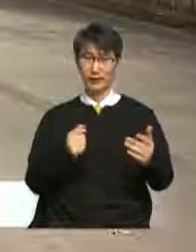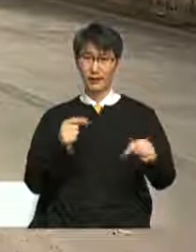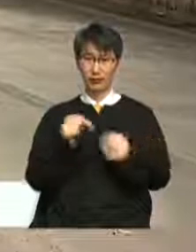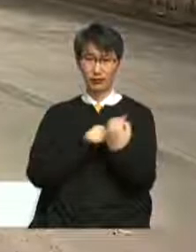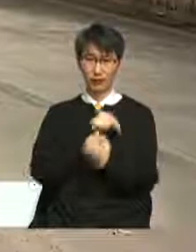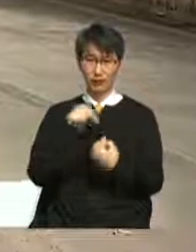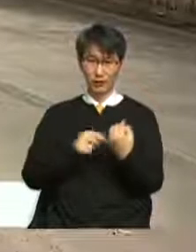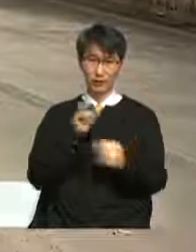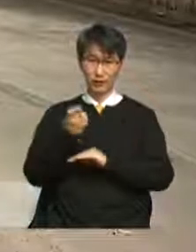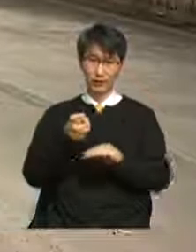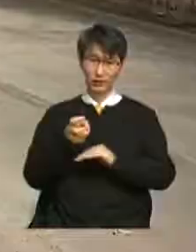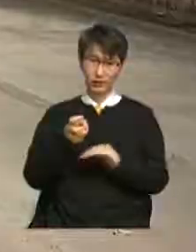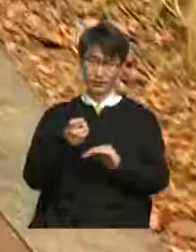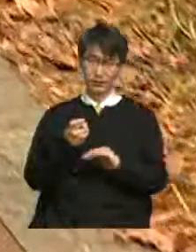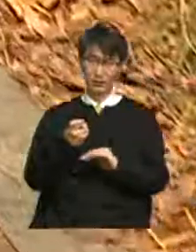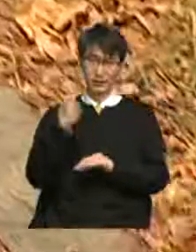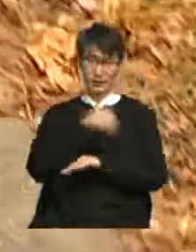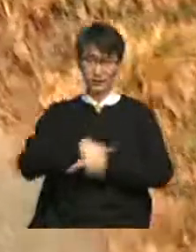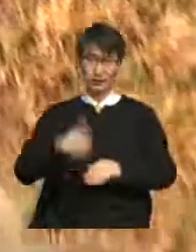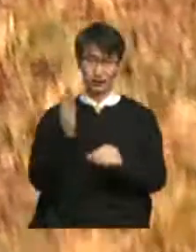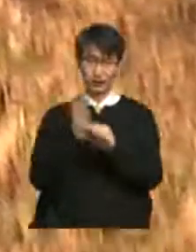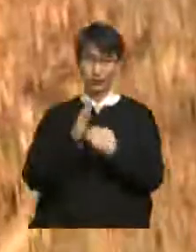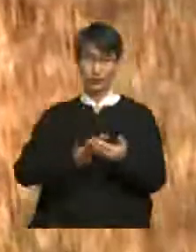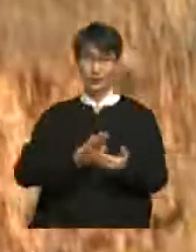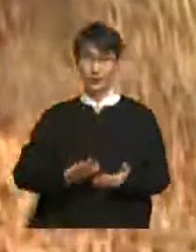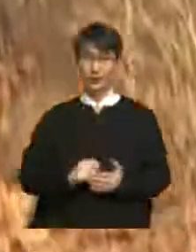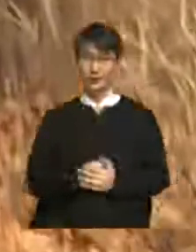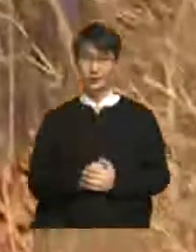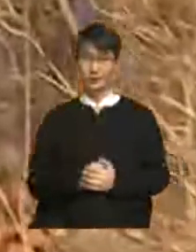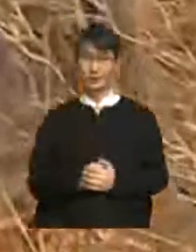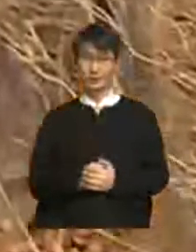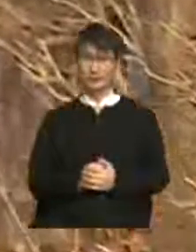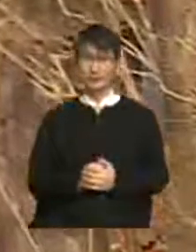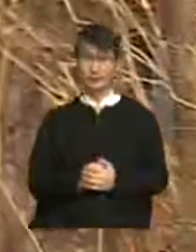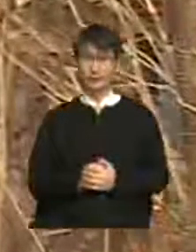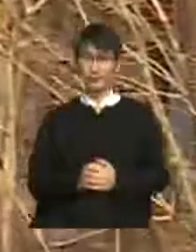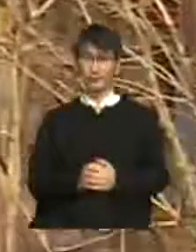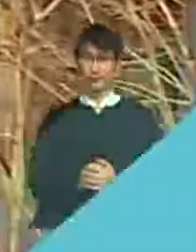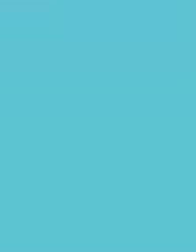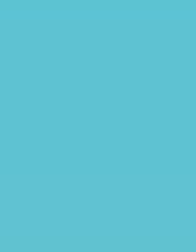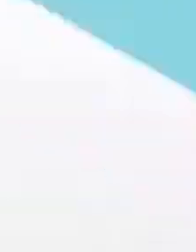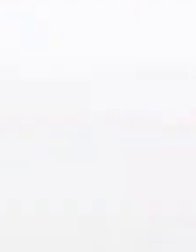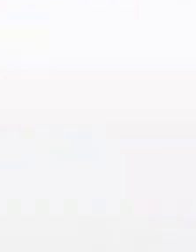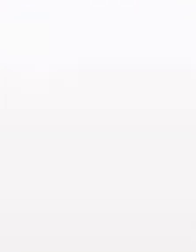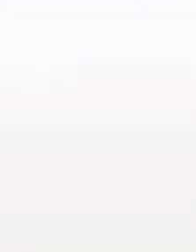아차산 순환 마을버스 운영을 검토 중에 있습니다. 딜라이브 서울경기 케이블TV 김동훈입니다.